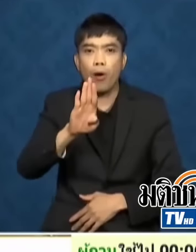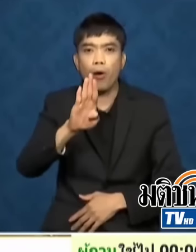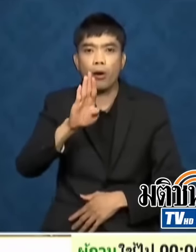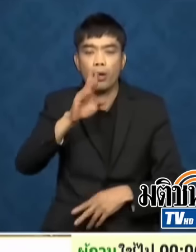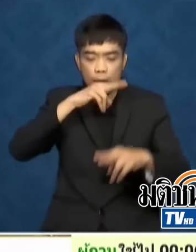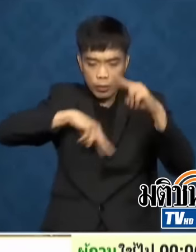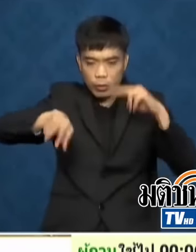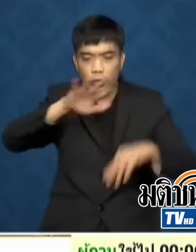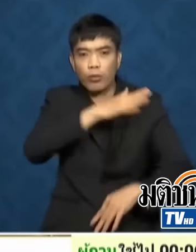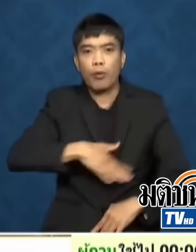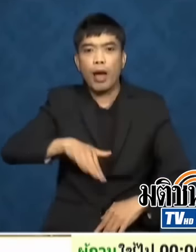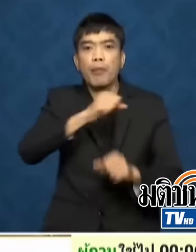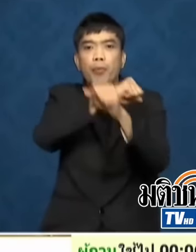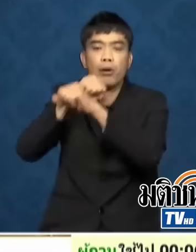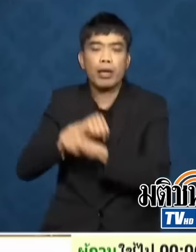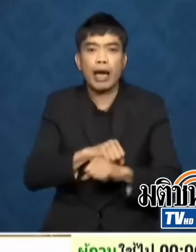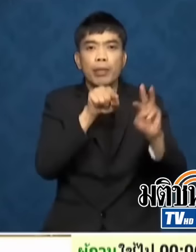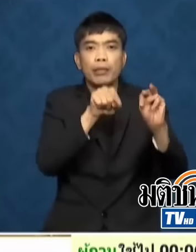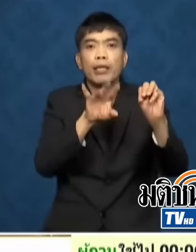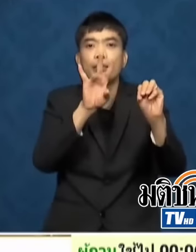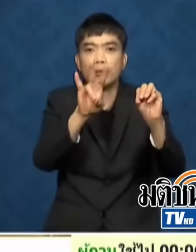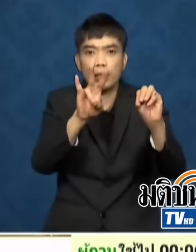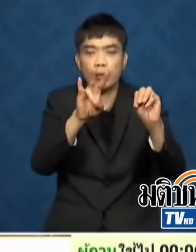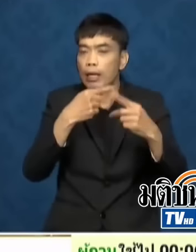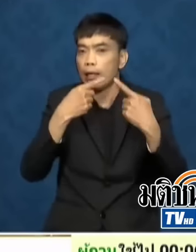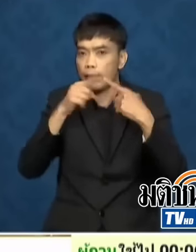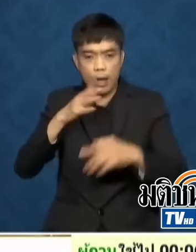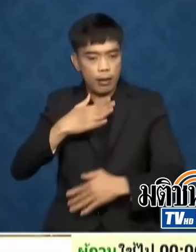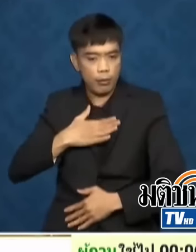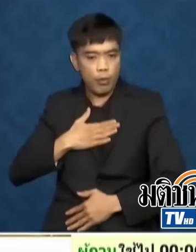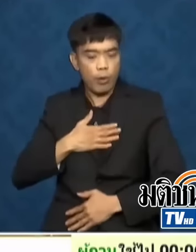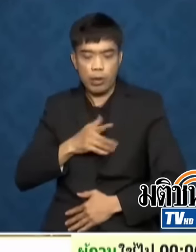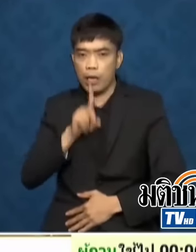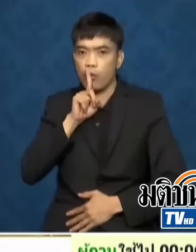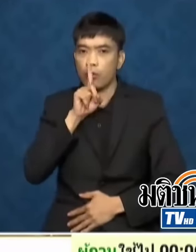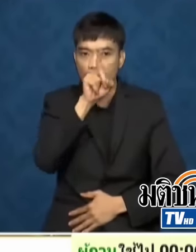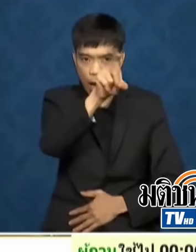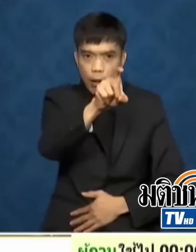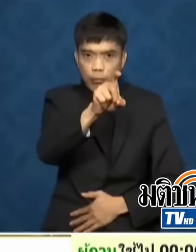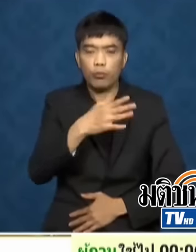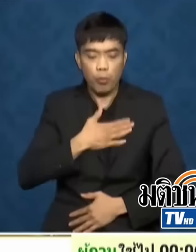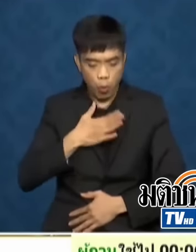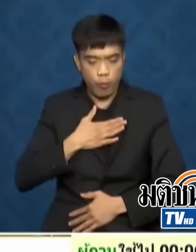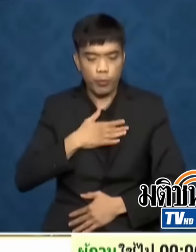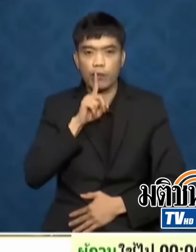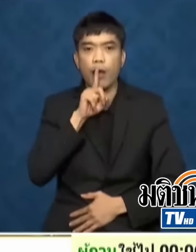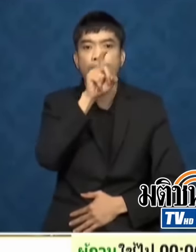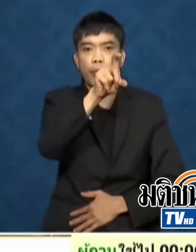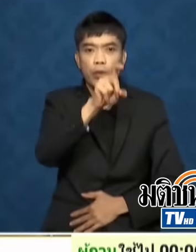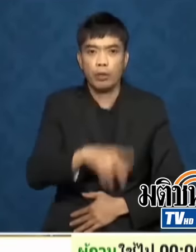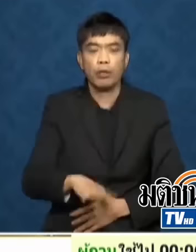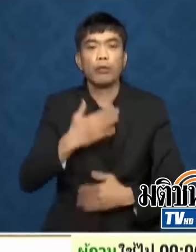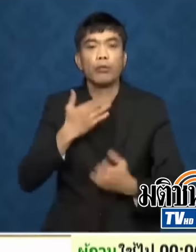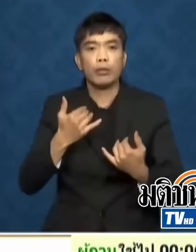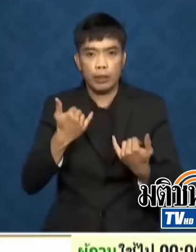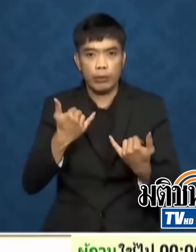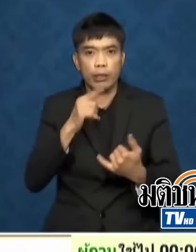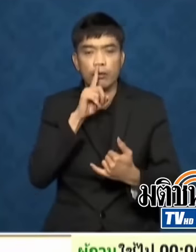ที่7ในมาตราที่7แต่ผมต้องยืนยันอย่างนี้ว่าการตั้งคำถามของกระผมในเวทีแห่ง